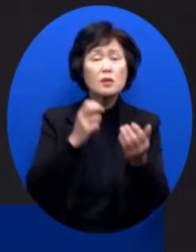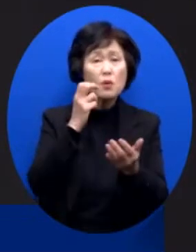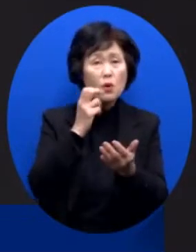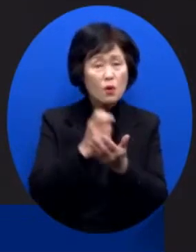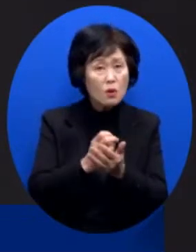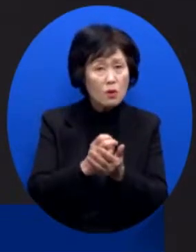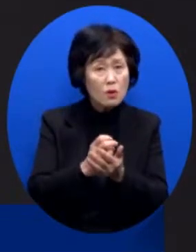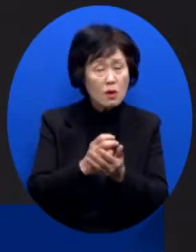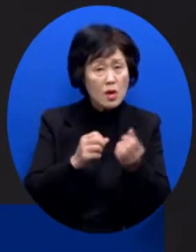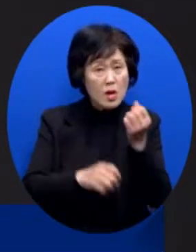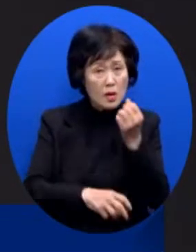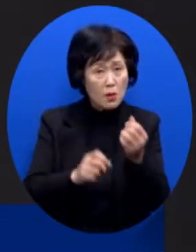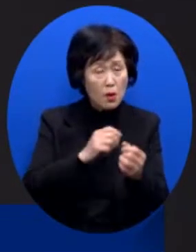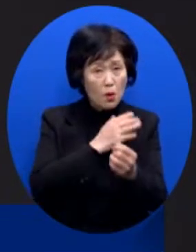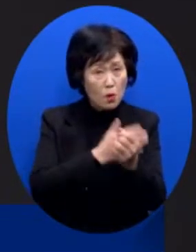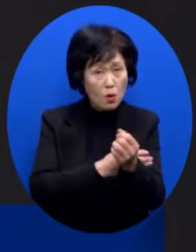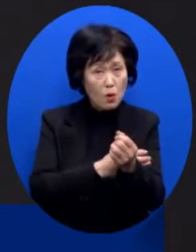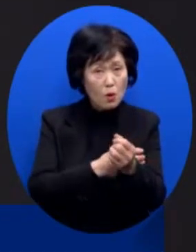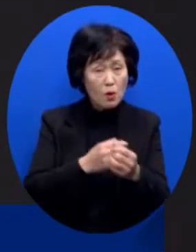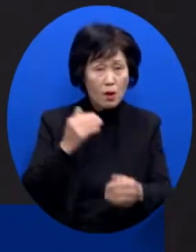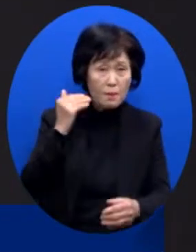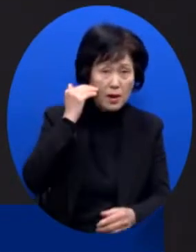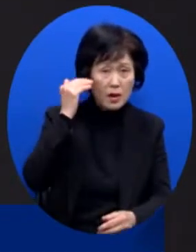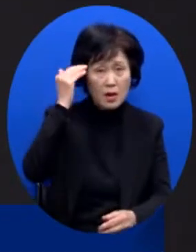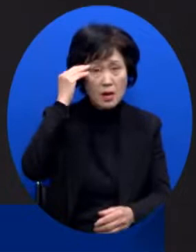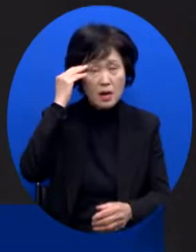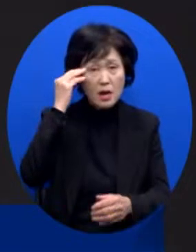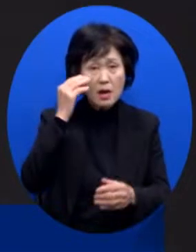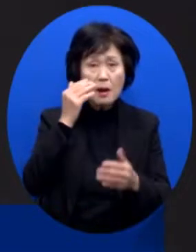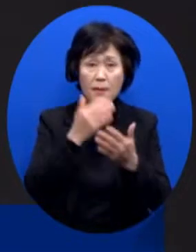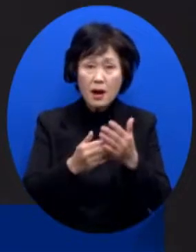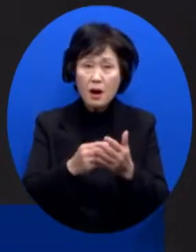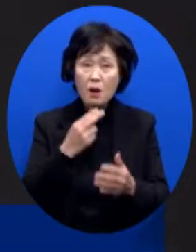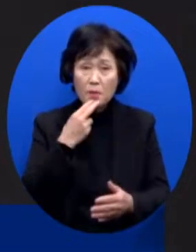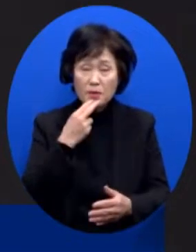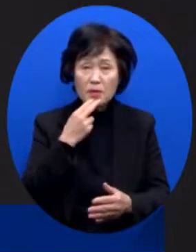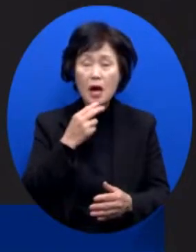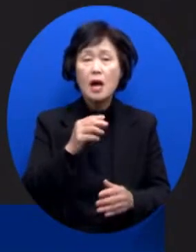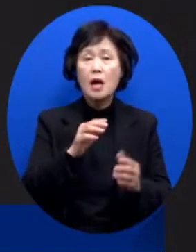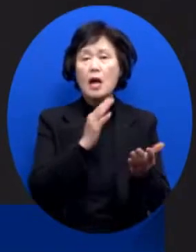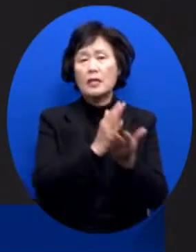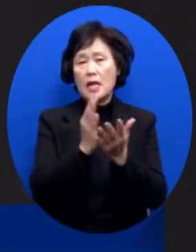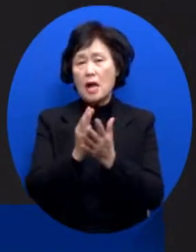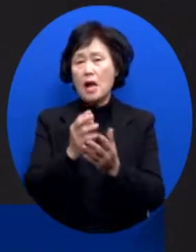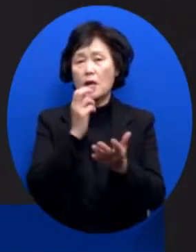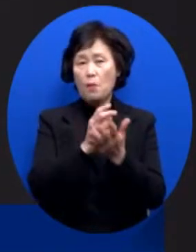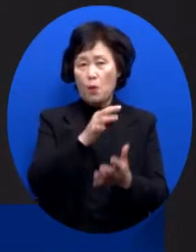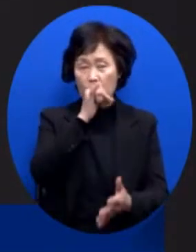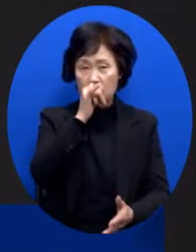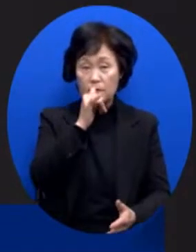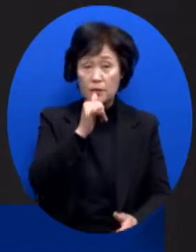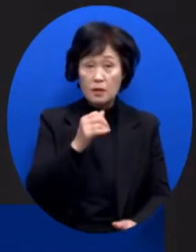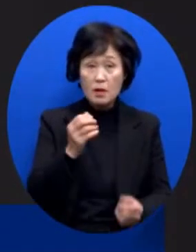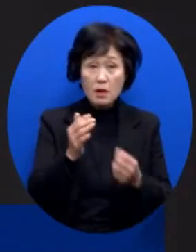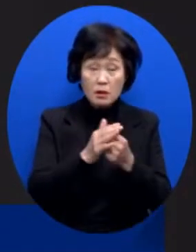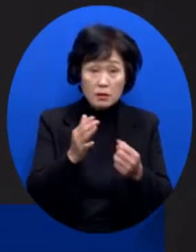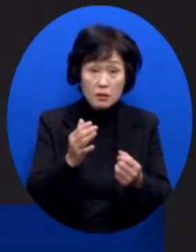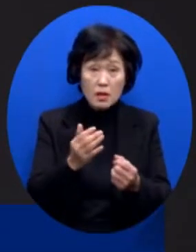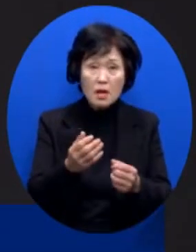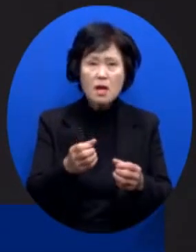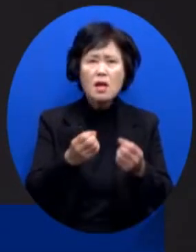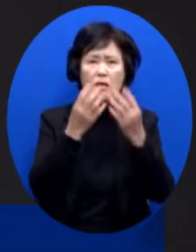있습니다 여러 방안이 있을 수도 있음에도 불구하고 가장 강력하게 일은 조항을 신설한 것은 어